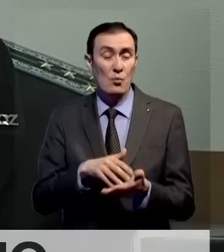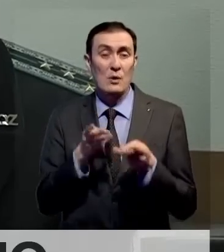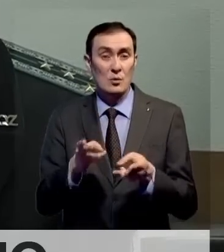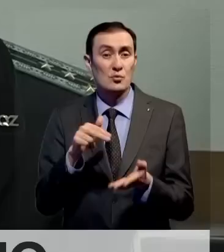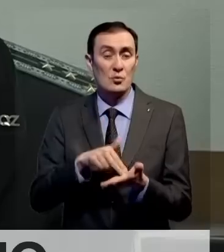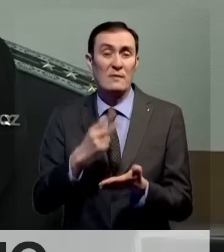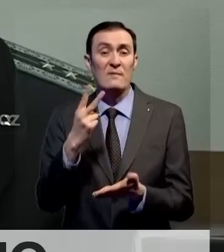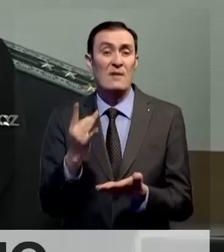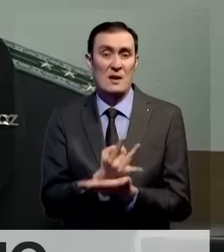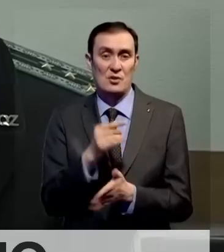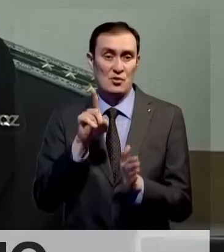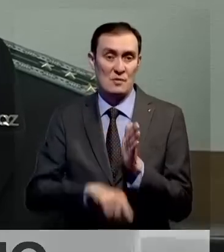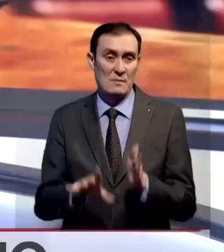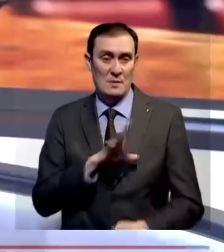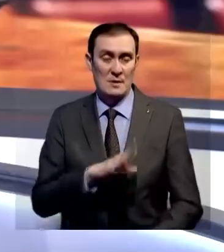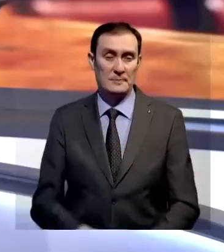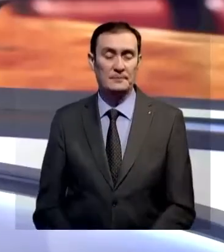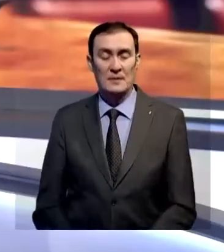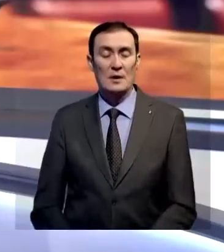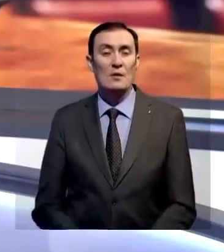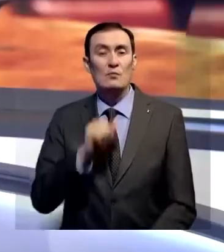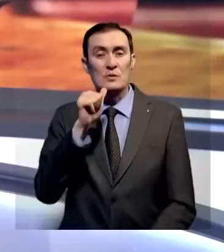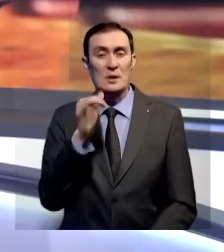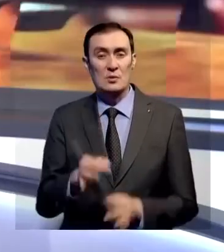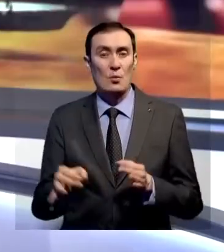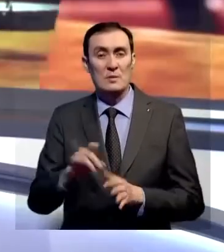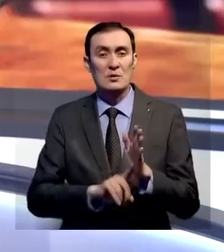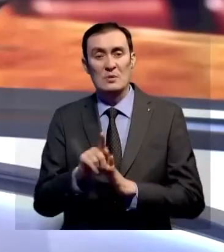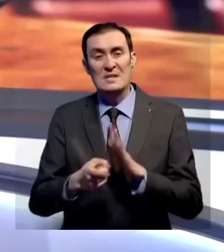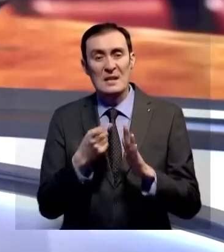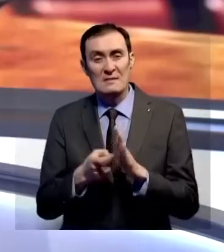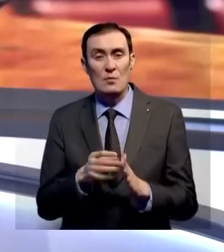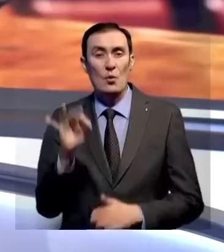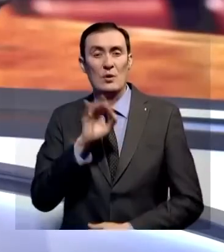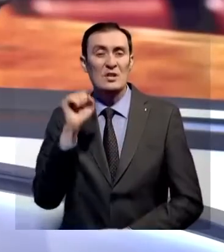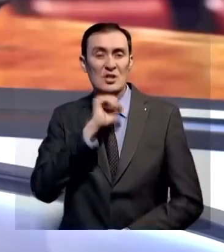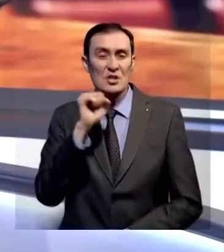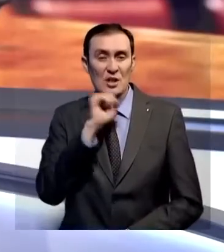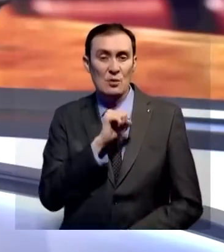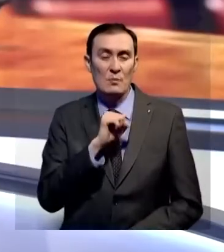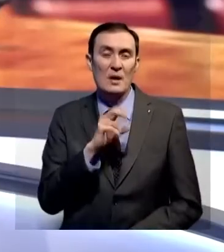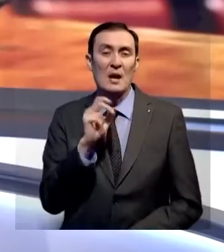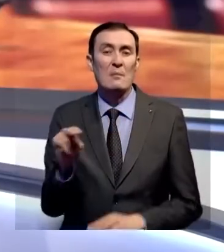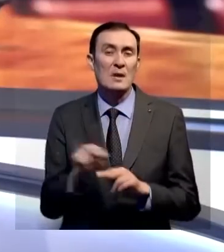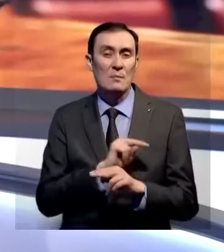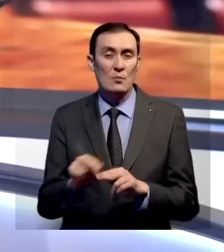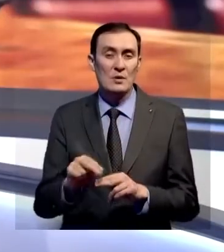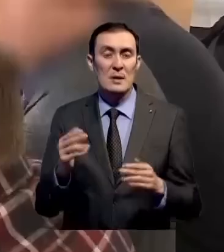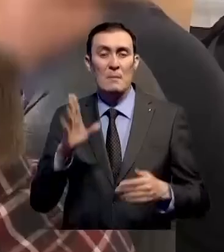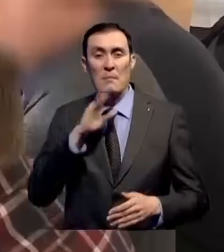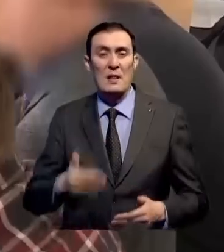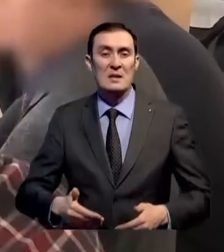раза дешевле. В Кустанайской области началось следствие по делу о хищении при капитальном ремонте плотины